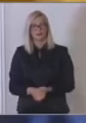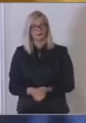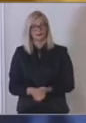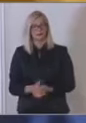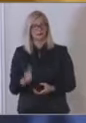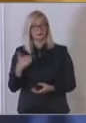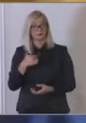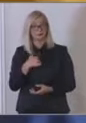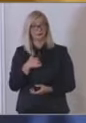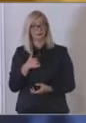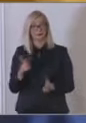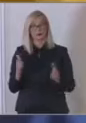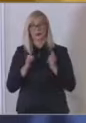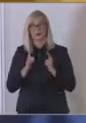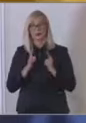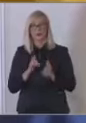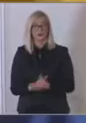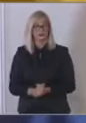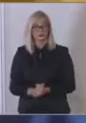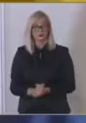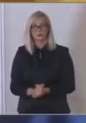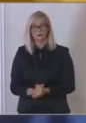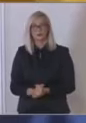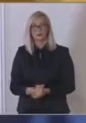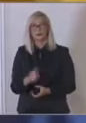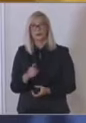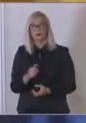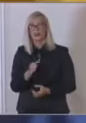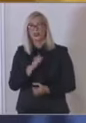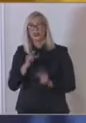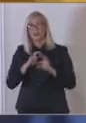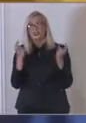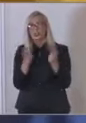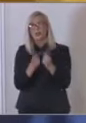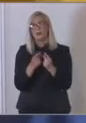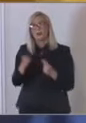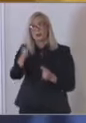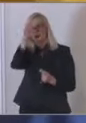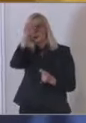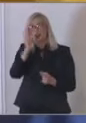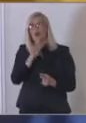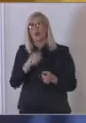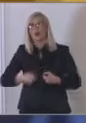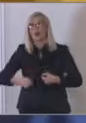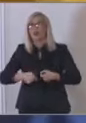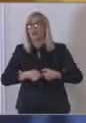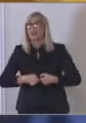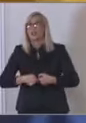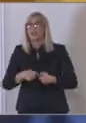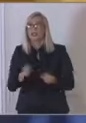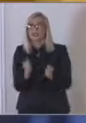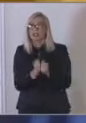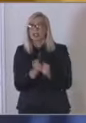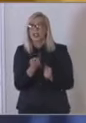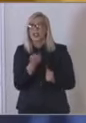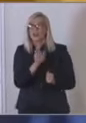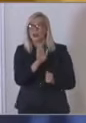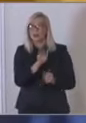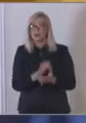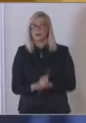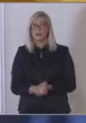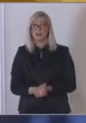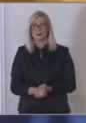që samiti Sofjes, i cili organizohet bashkë nga ju dhe nga Bulgari, për cilin ju përgëzoj,